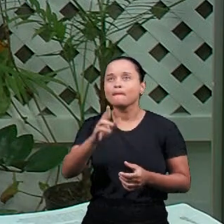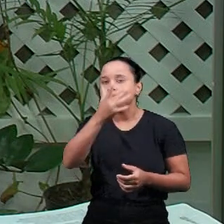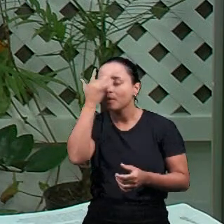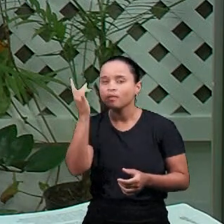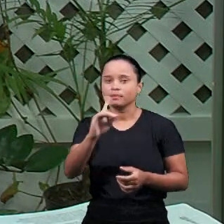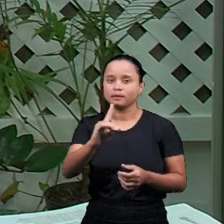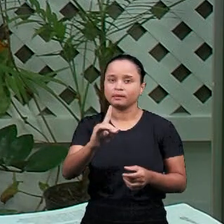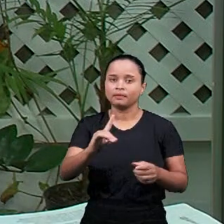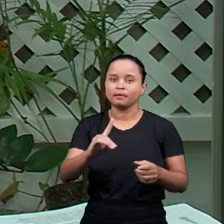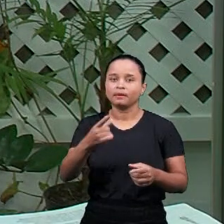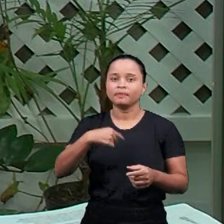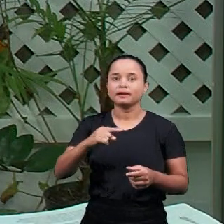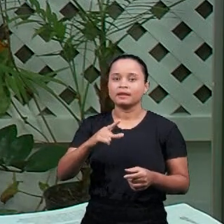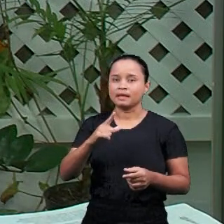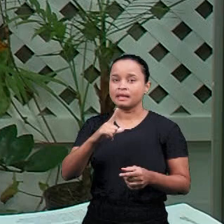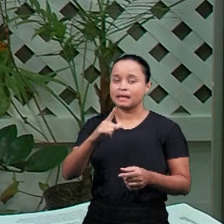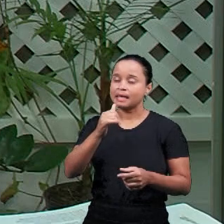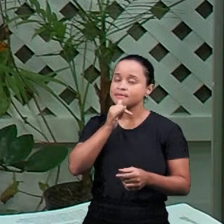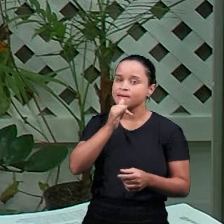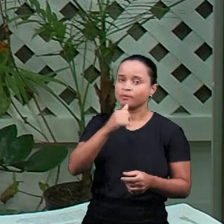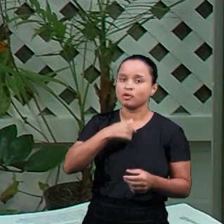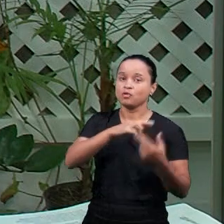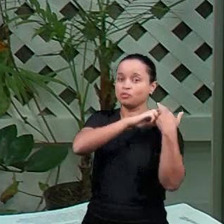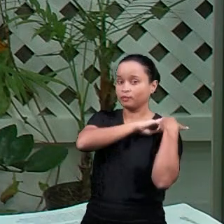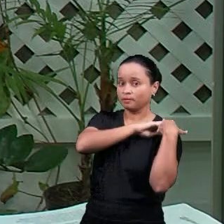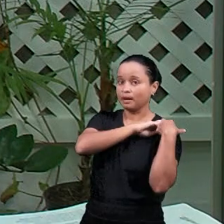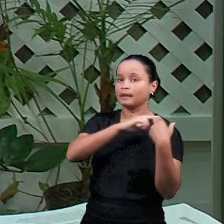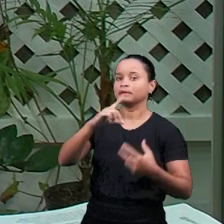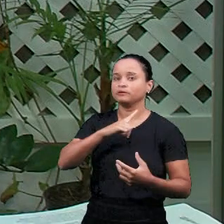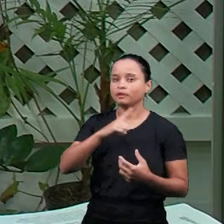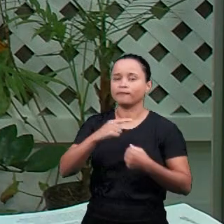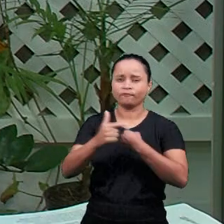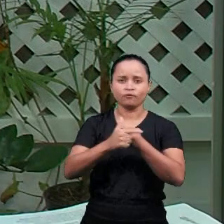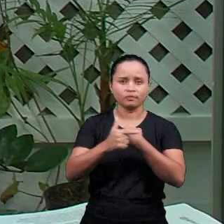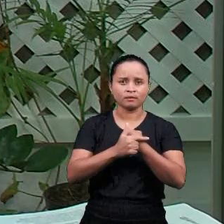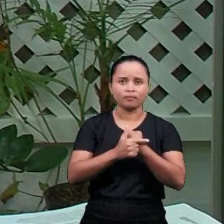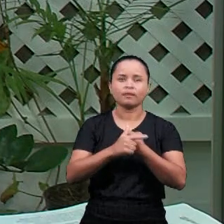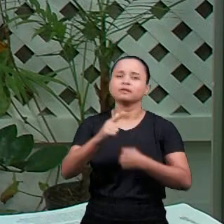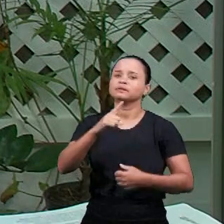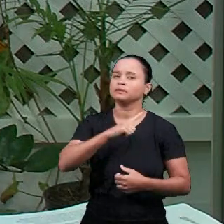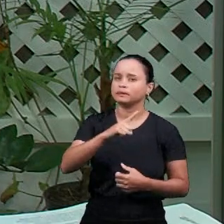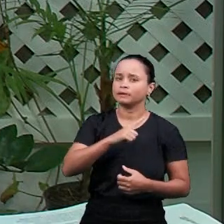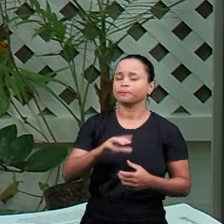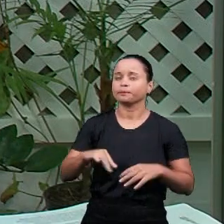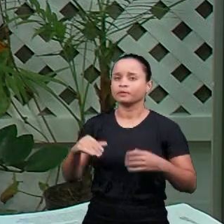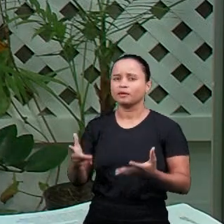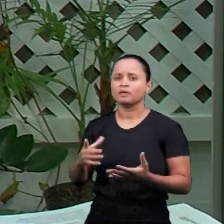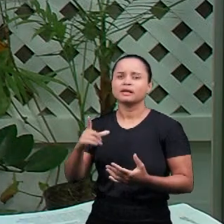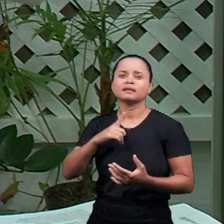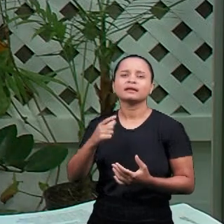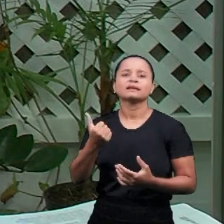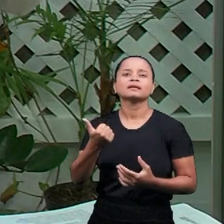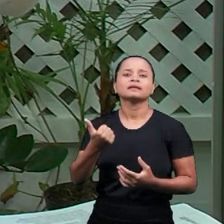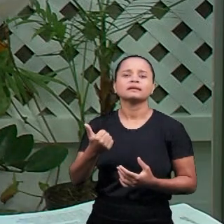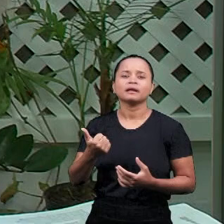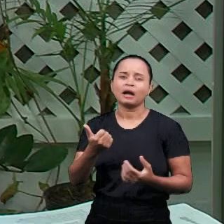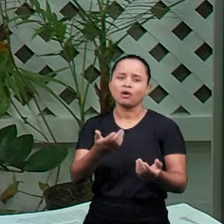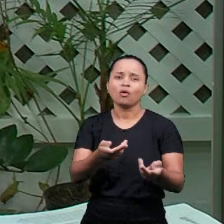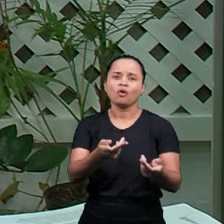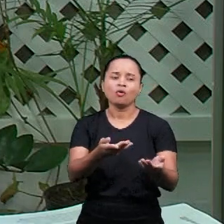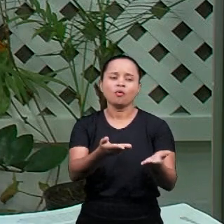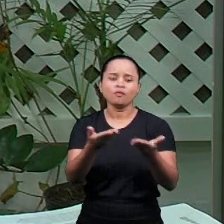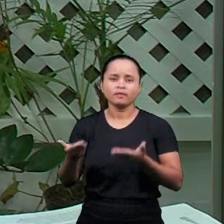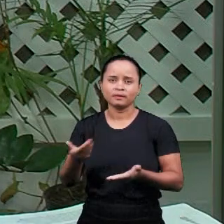appelé pour faire une activité. Un autre exemple. J'invite 10 personnes pour